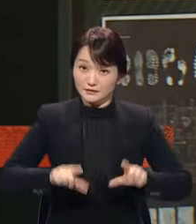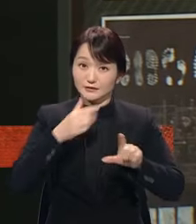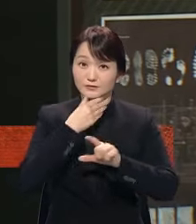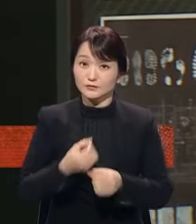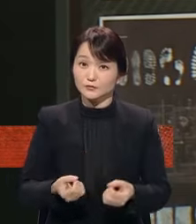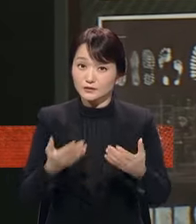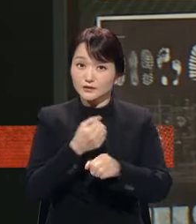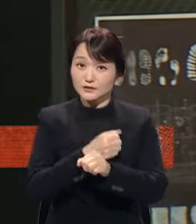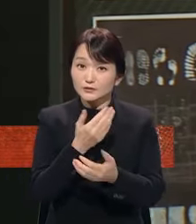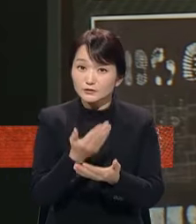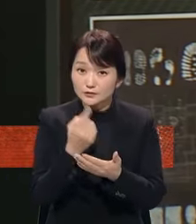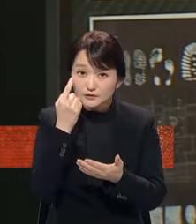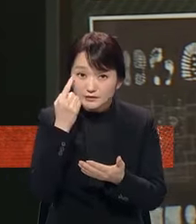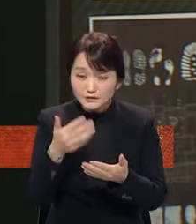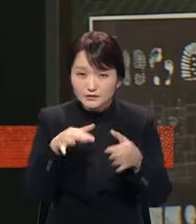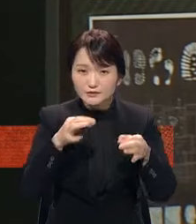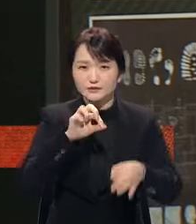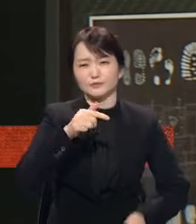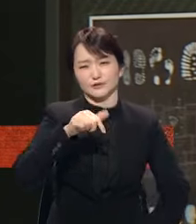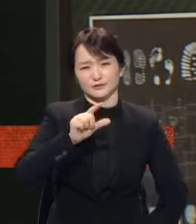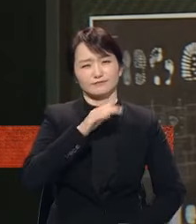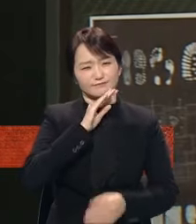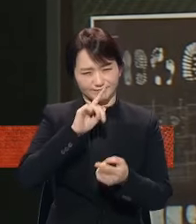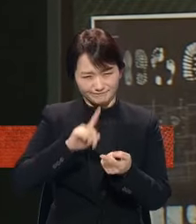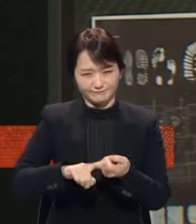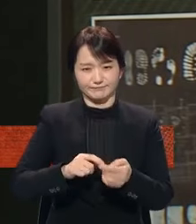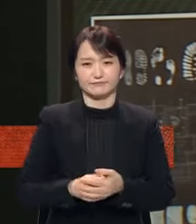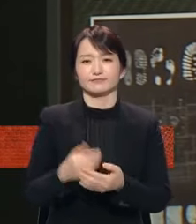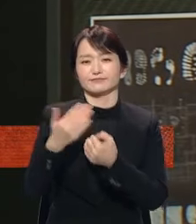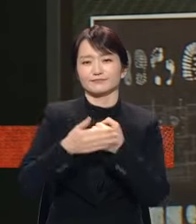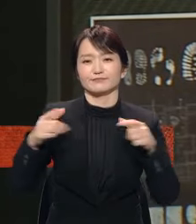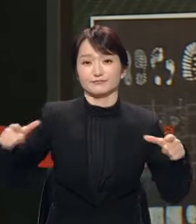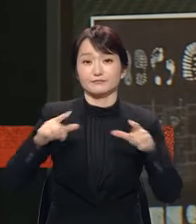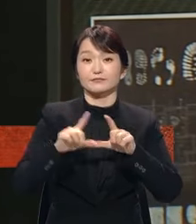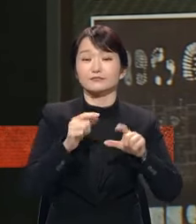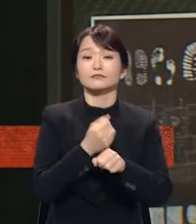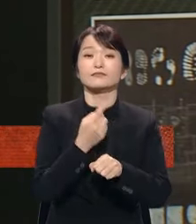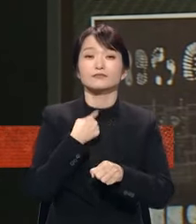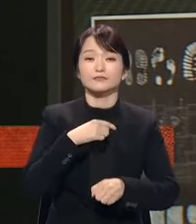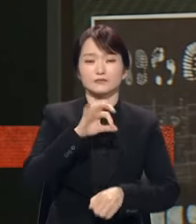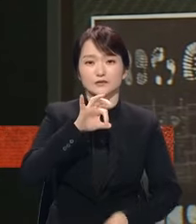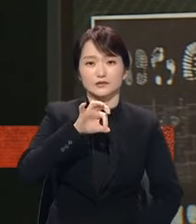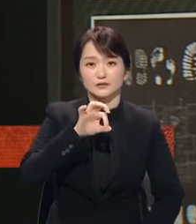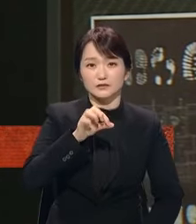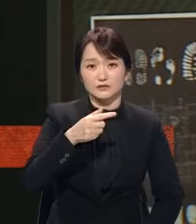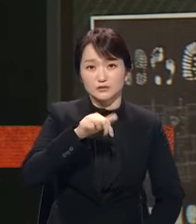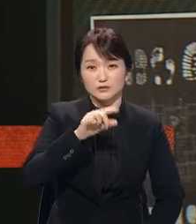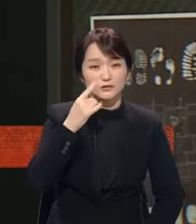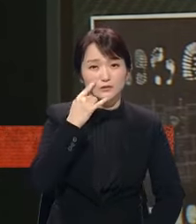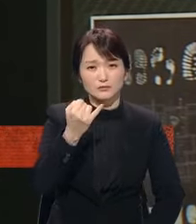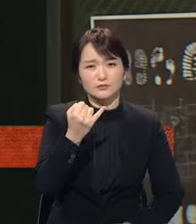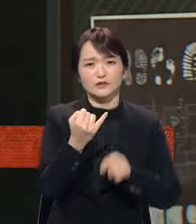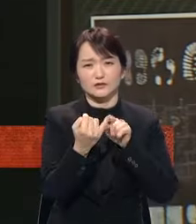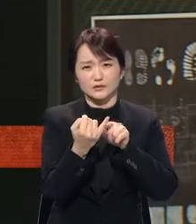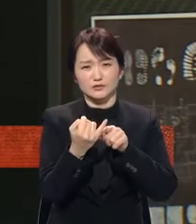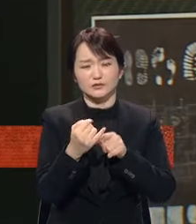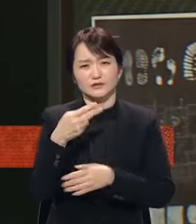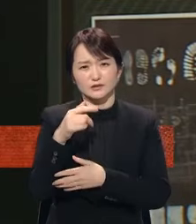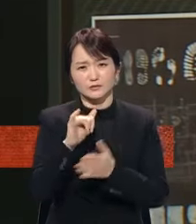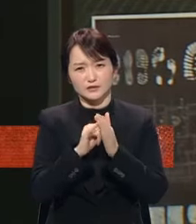수 있을까요? 하신 김민지님, 당연하죠. 자, 은평구 살았던 윤진 엄마 신현수가 너도 사방 가족이었으면 좋겠다,